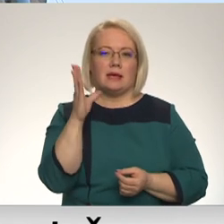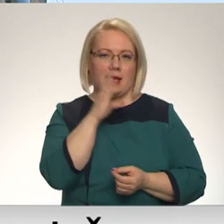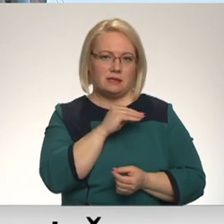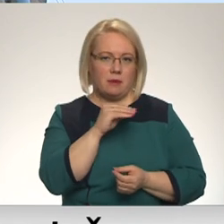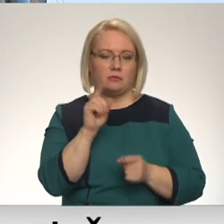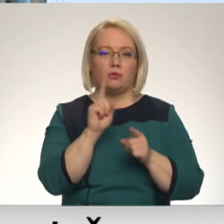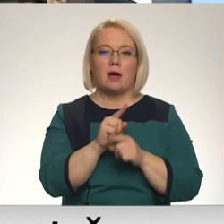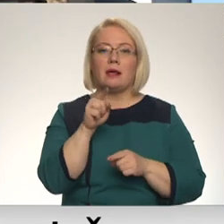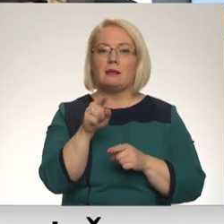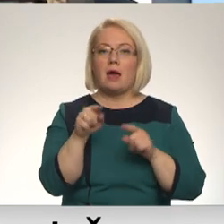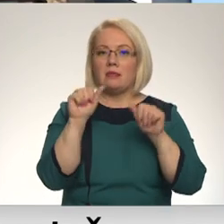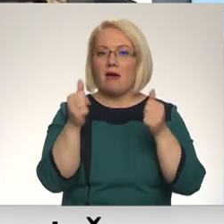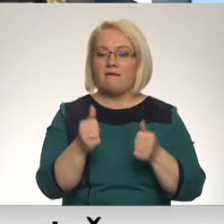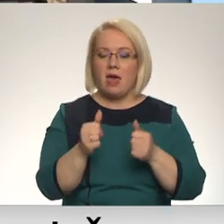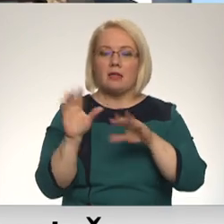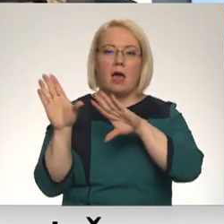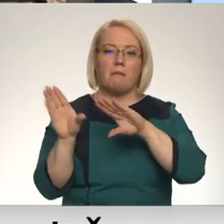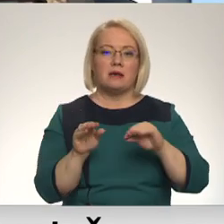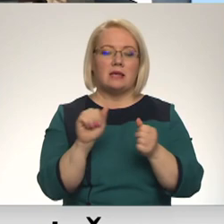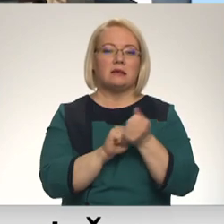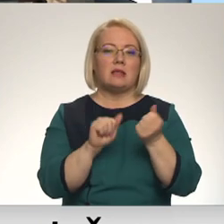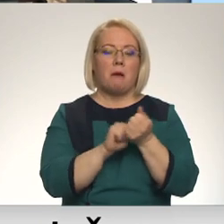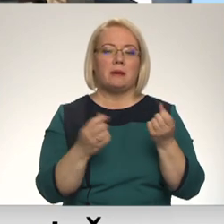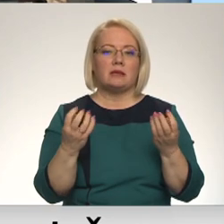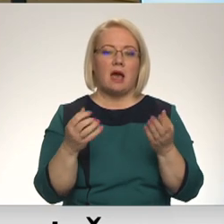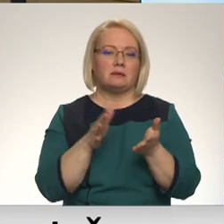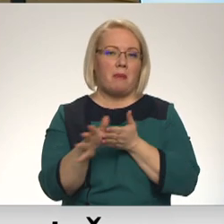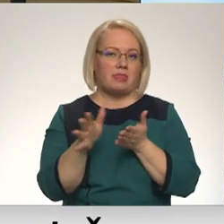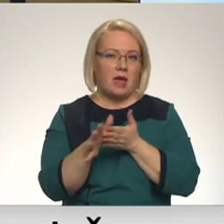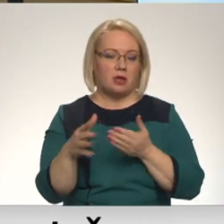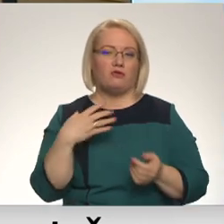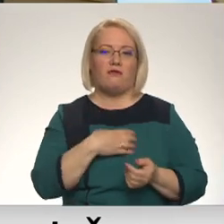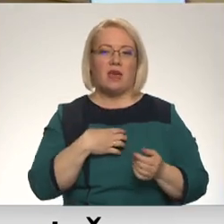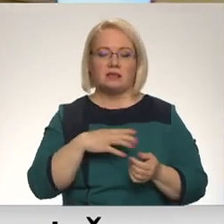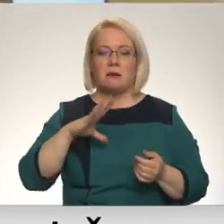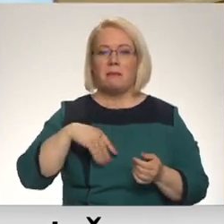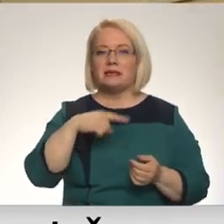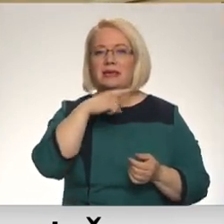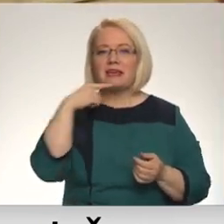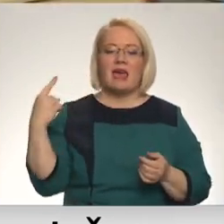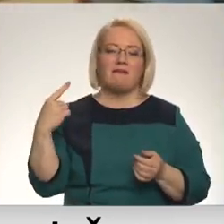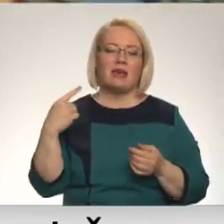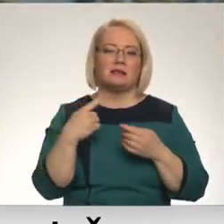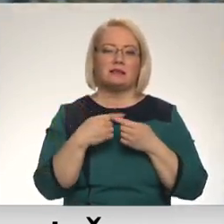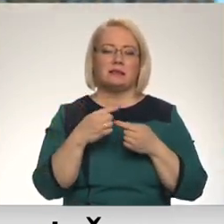arī šādā veidā mazinās dabas gāzes patēriņš un līdz ar to arī vajadzība pēc Krievijas energoresursiem.